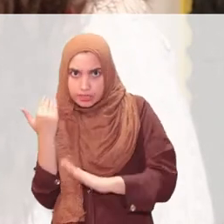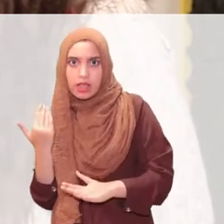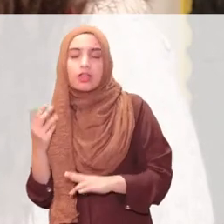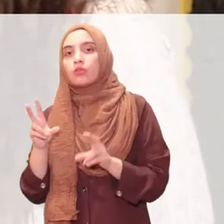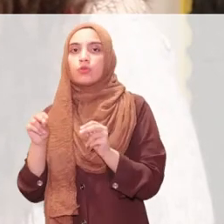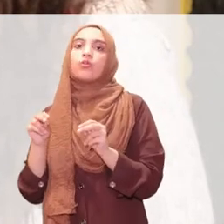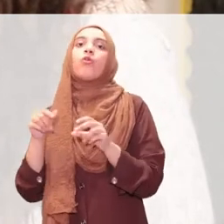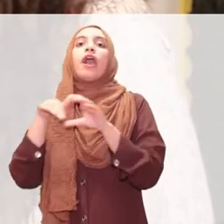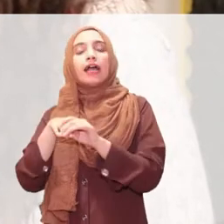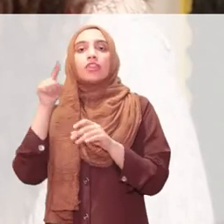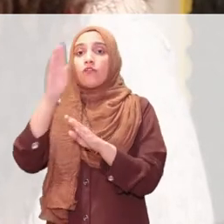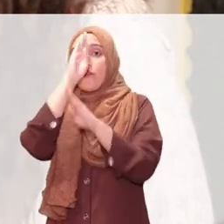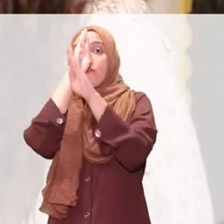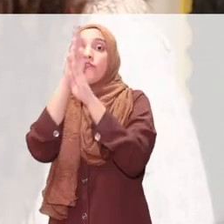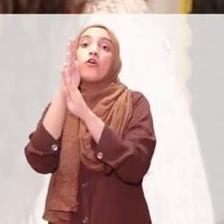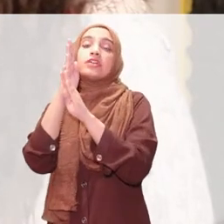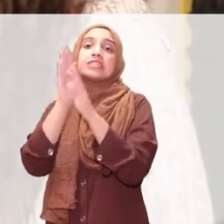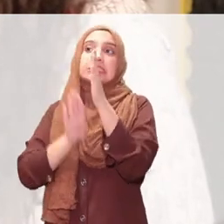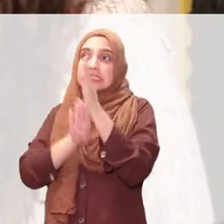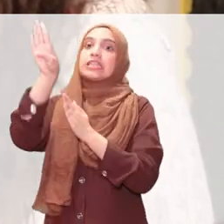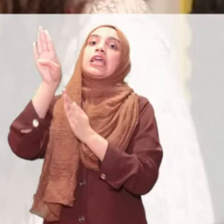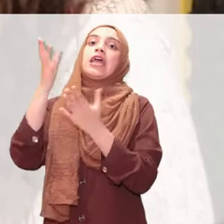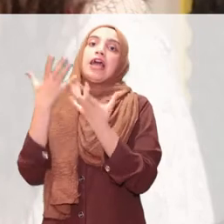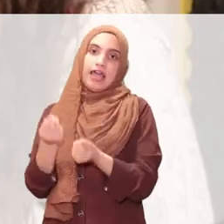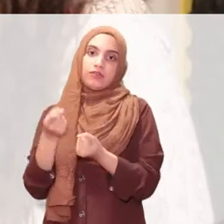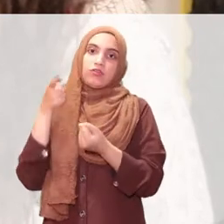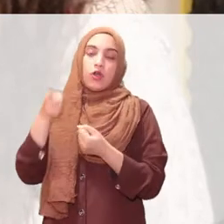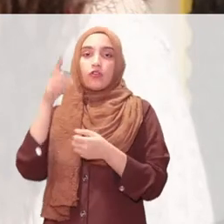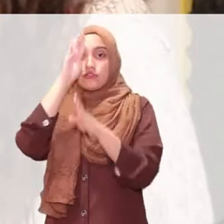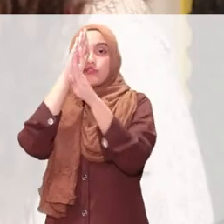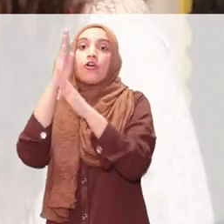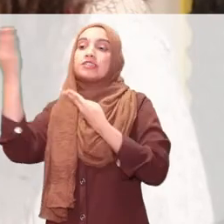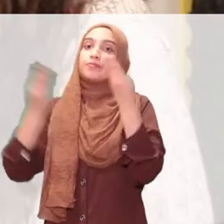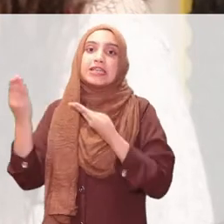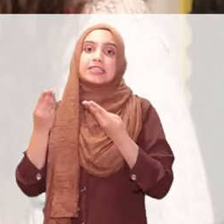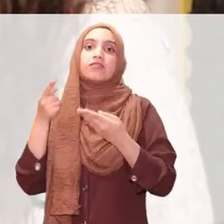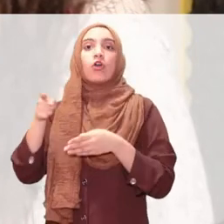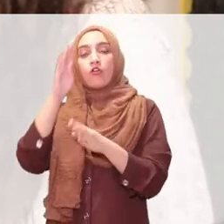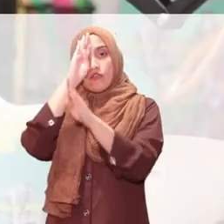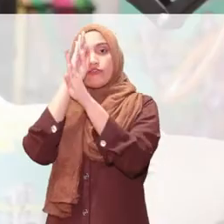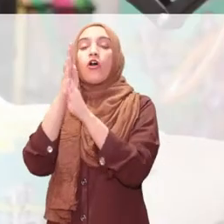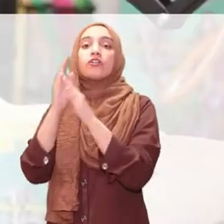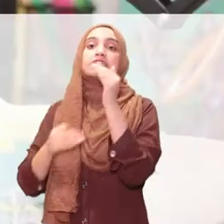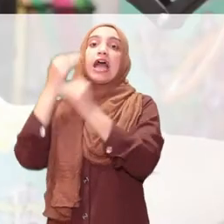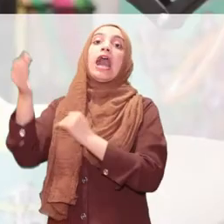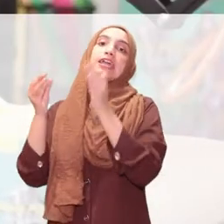अरे अपॉइंटेड वेडनेसडे 1000 लाइफ में काट दिए थे इंटरनल सिक्योरिटी क्वेश्चन